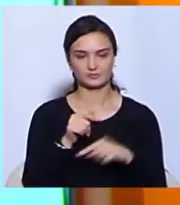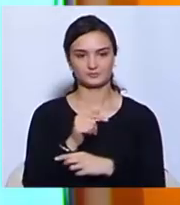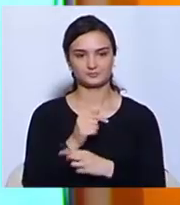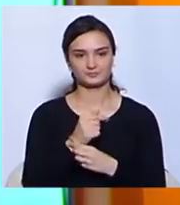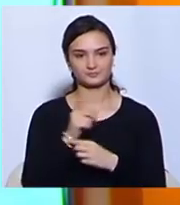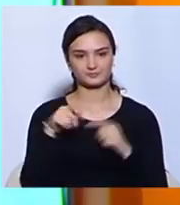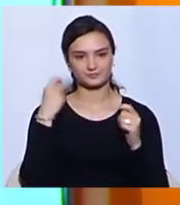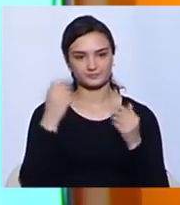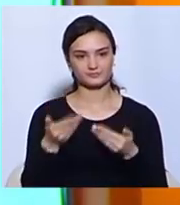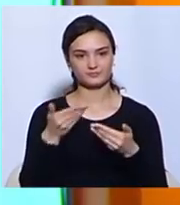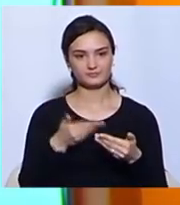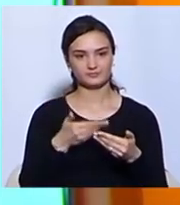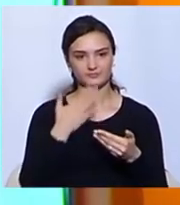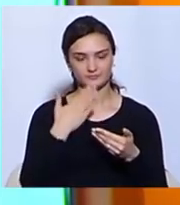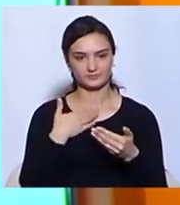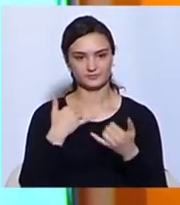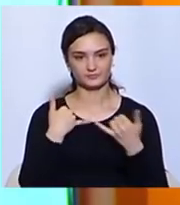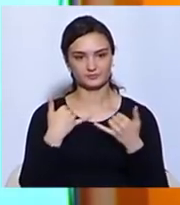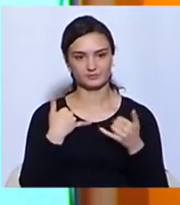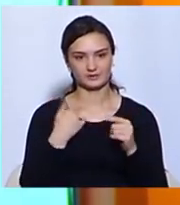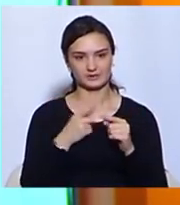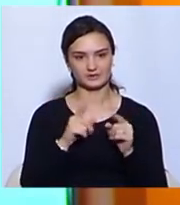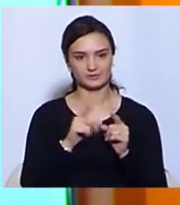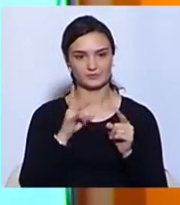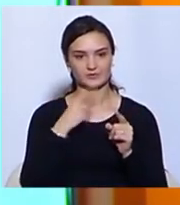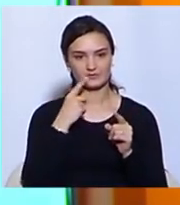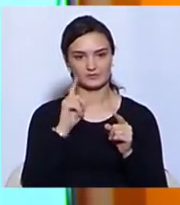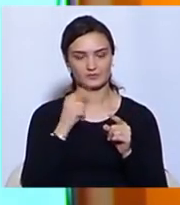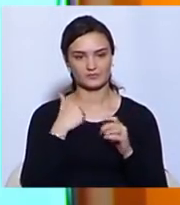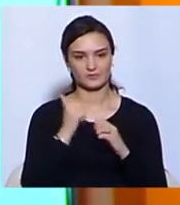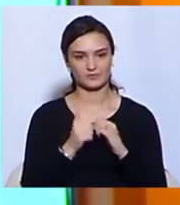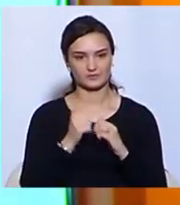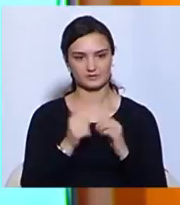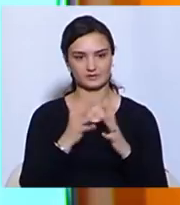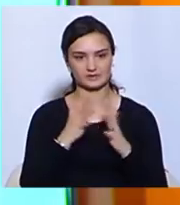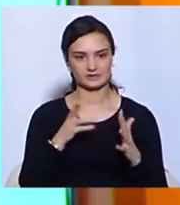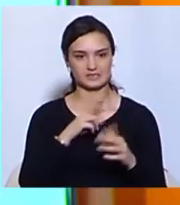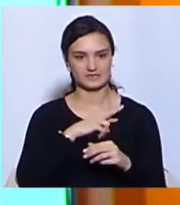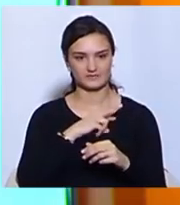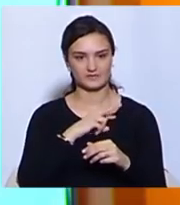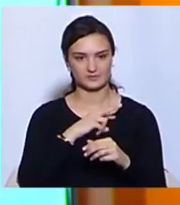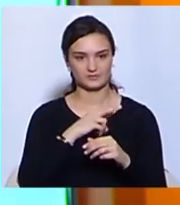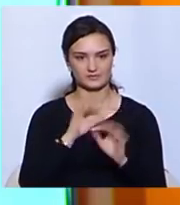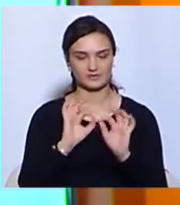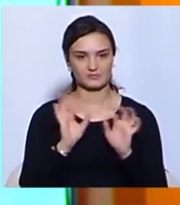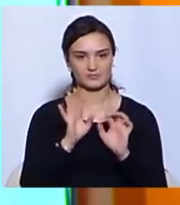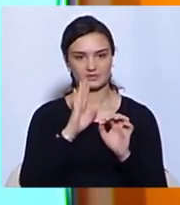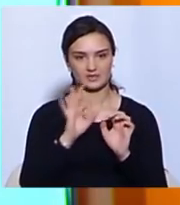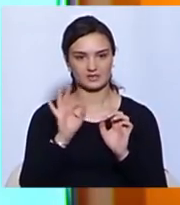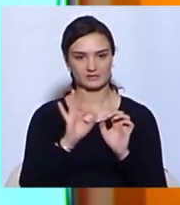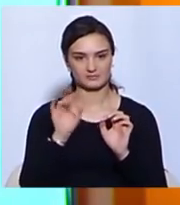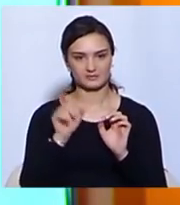ხართ ამ გადაცემის სტუმარი და ისიც უნდა გავამხილოთ, რომ ჩვენ ყოველთვის დიდი სიყვარულით და მზრუნველობით საუბრობთ